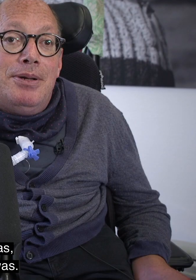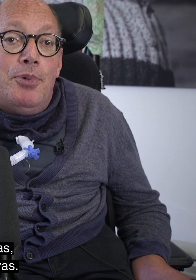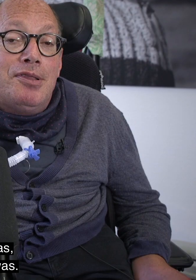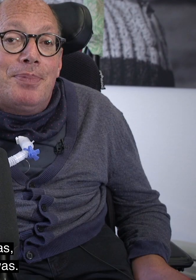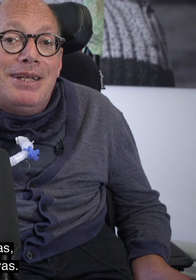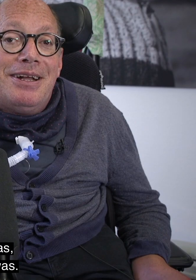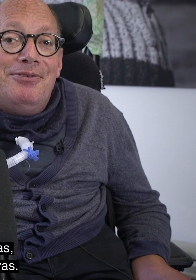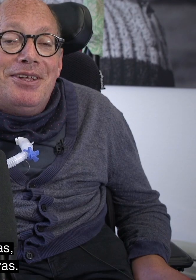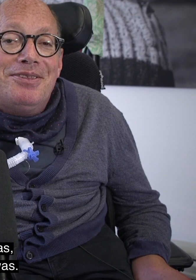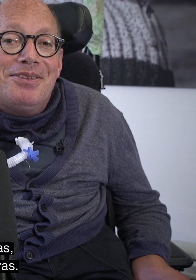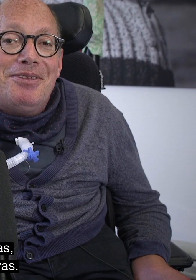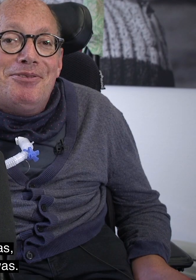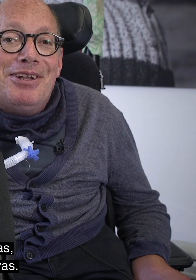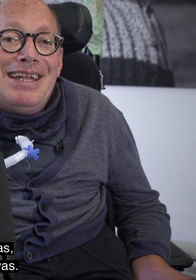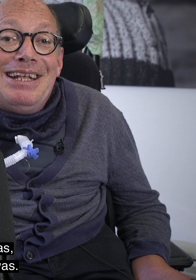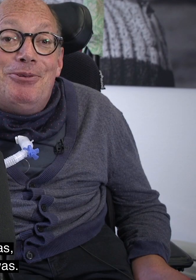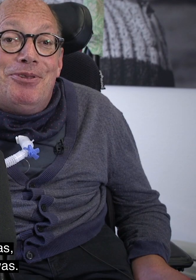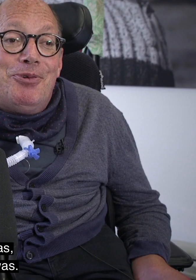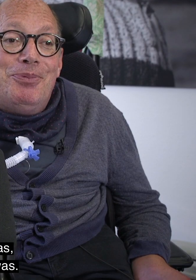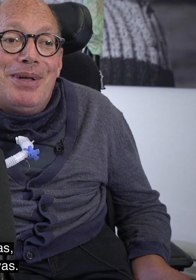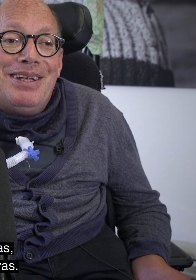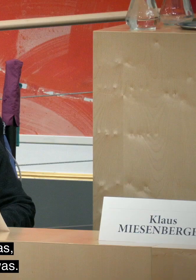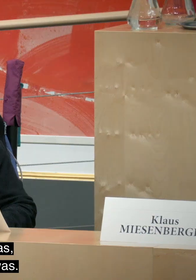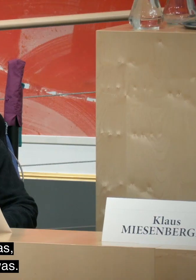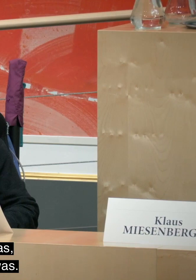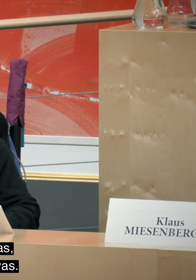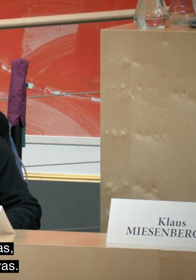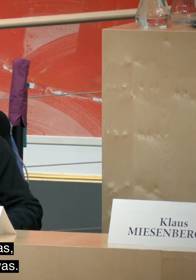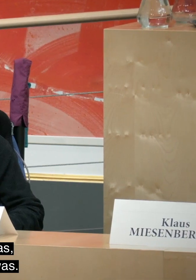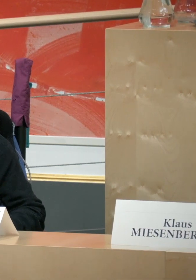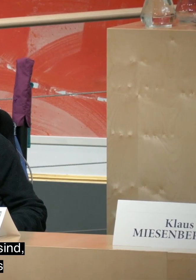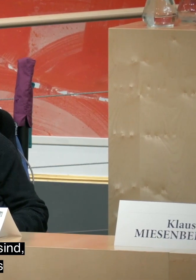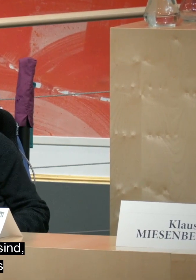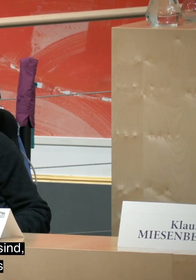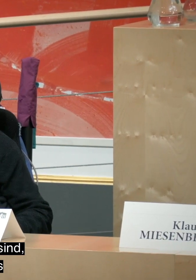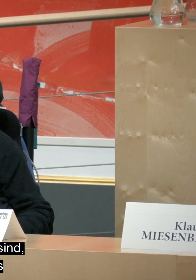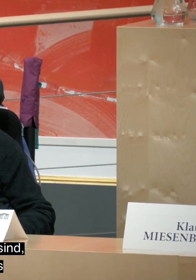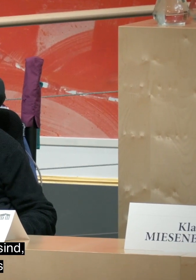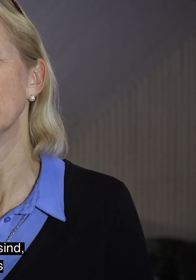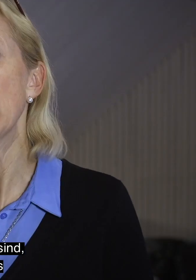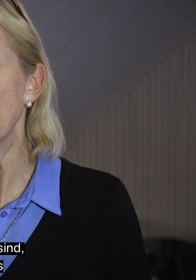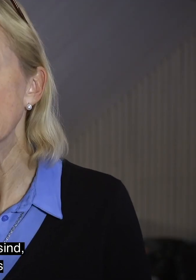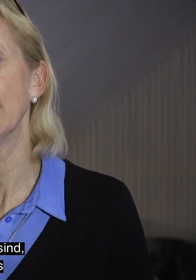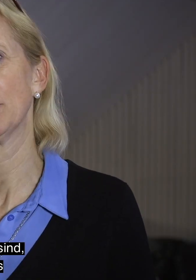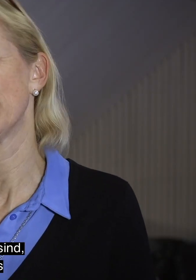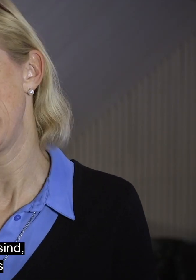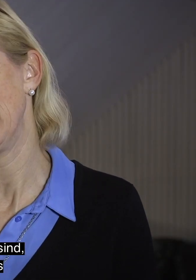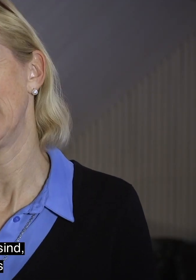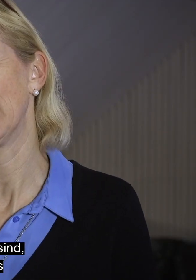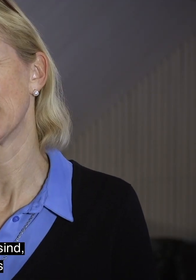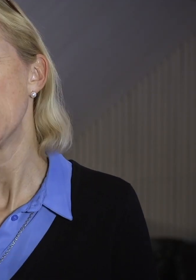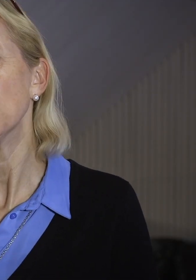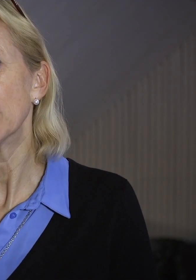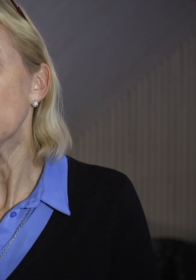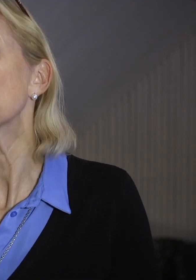Nicht nur die Post bringt alles, sondern Inklusion bringt. Wenn es auch nur kleine Schritte sind, bewegt etwas,